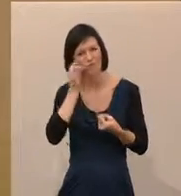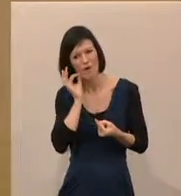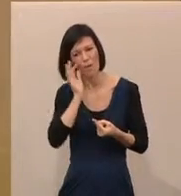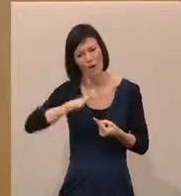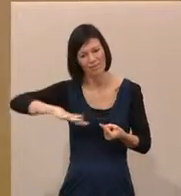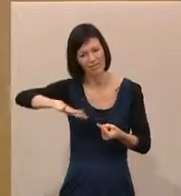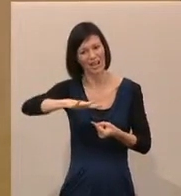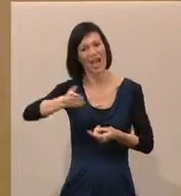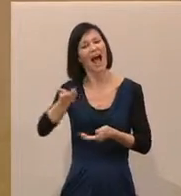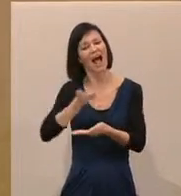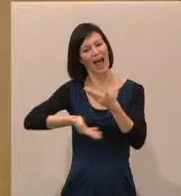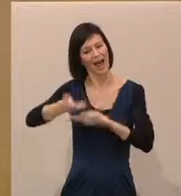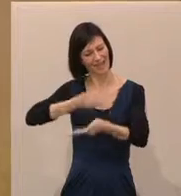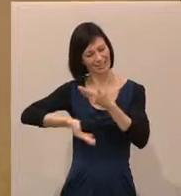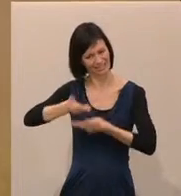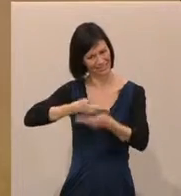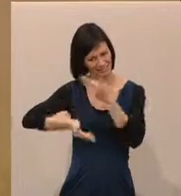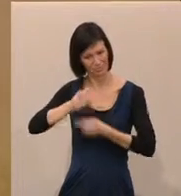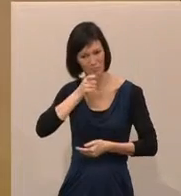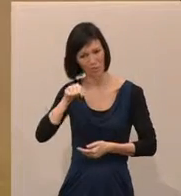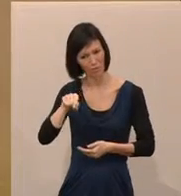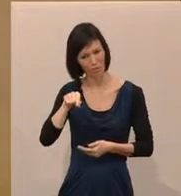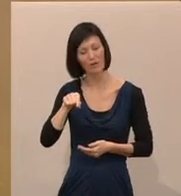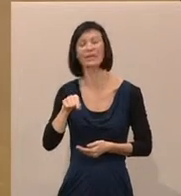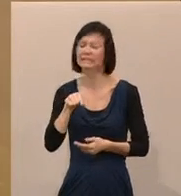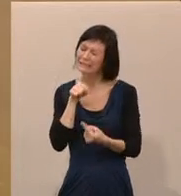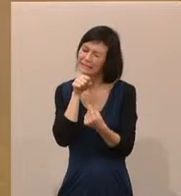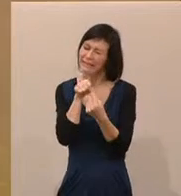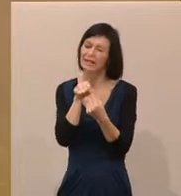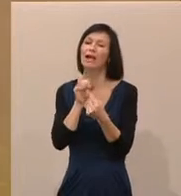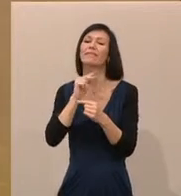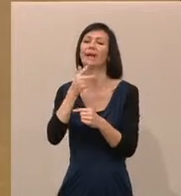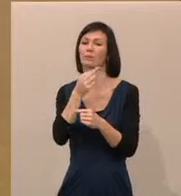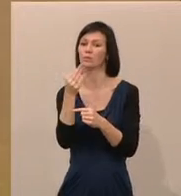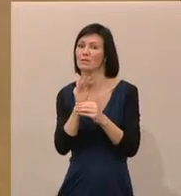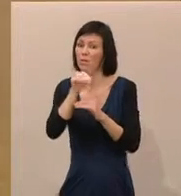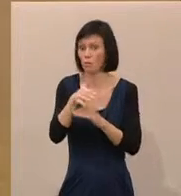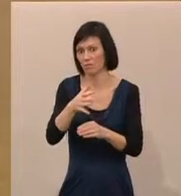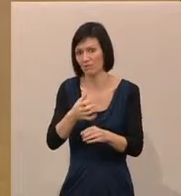und über 3% Gehaltserhöhung zu erstreiten. Sehr geehrte